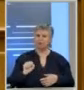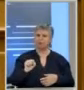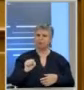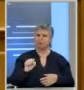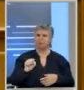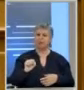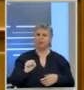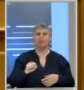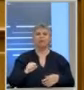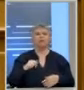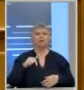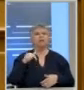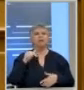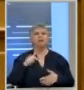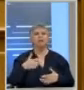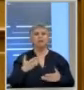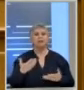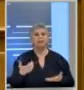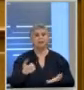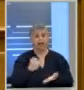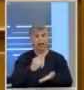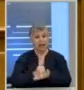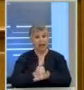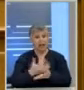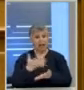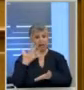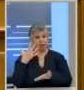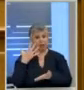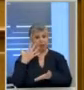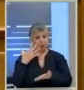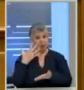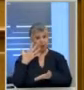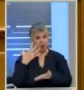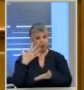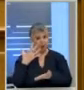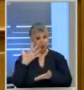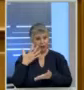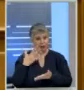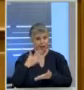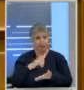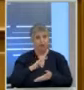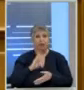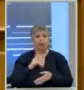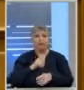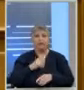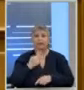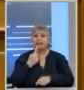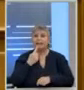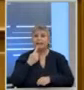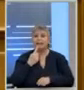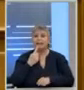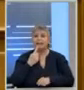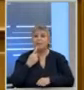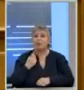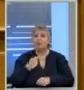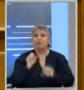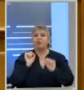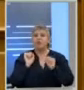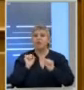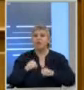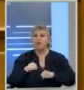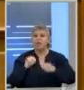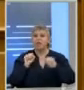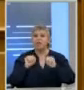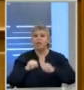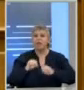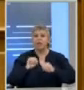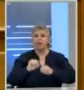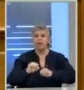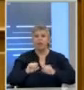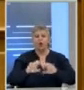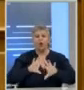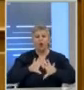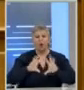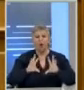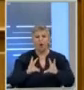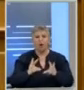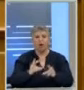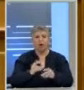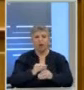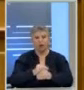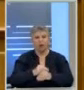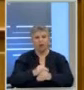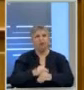η αξιολόγηση έκλεισε τελικά όταν ικανοποίησατε όλες τις απαιτήσεις τους. Συνομολογείτε